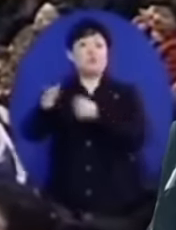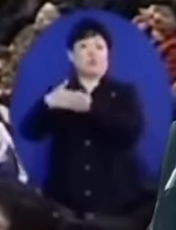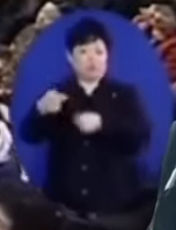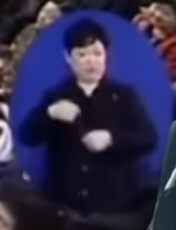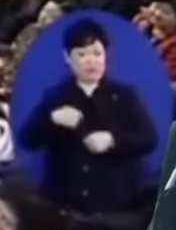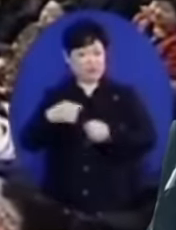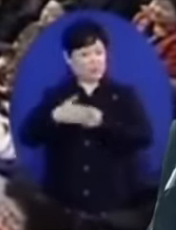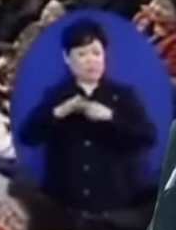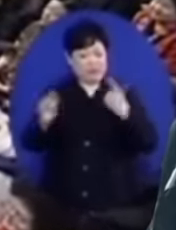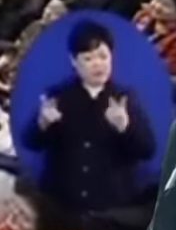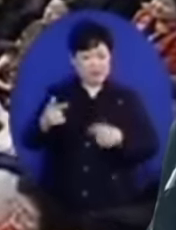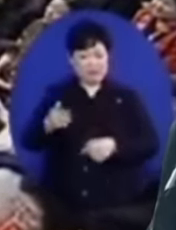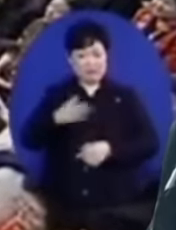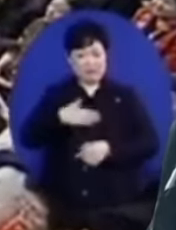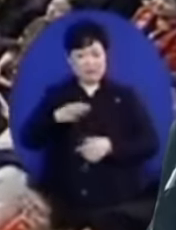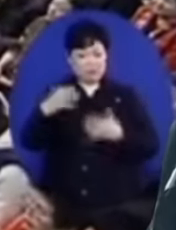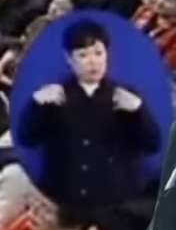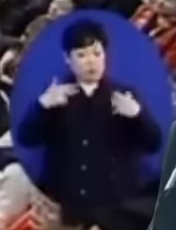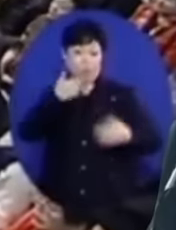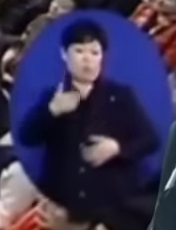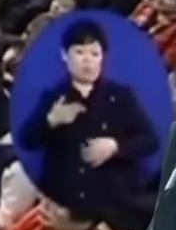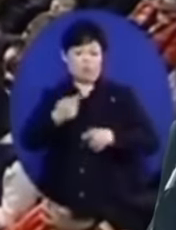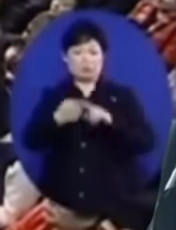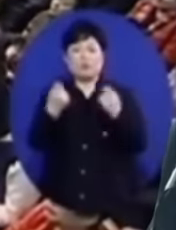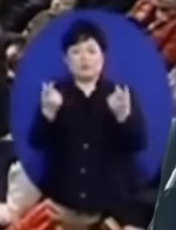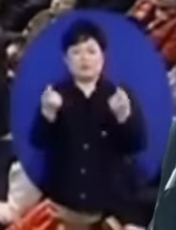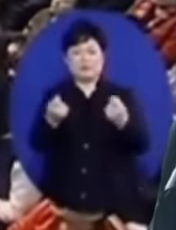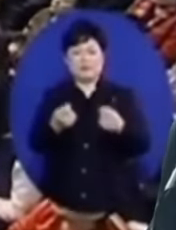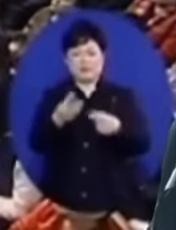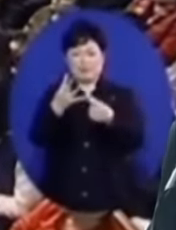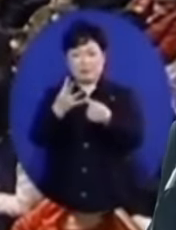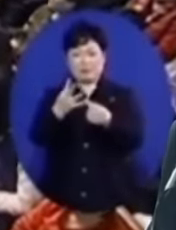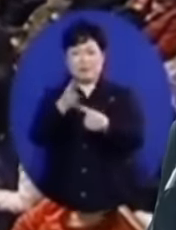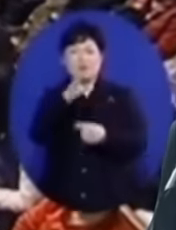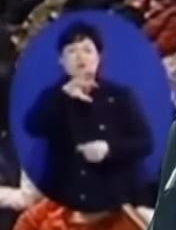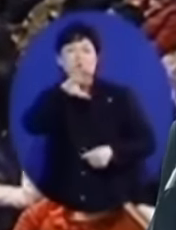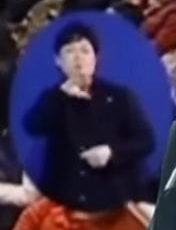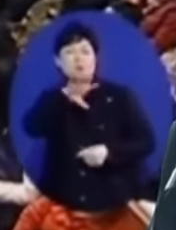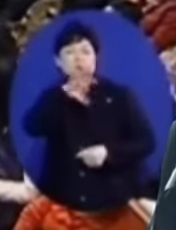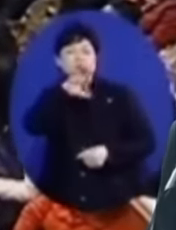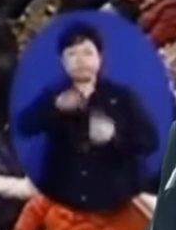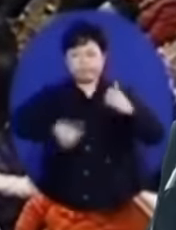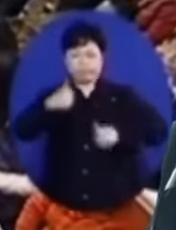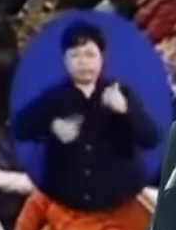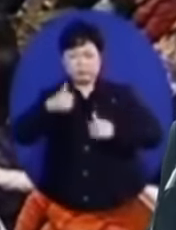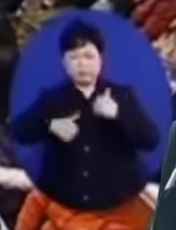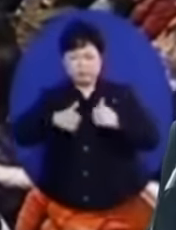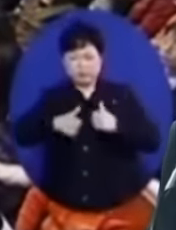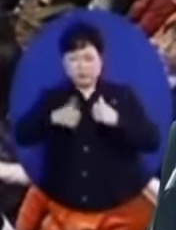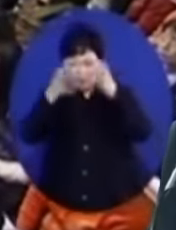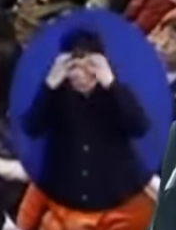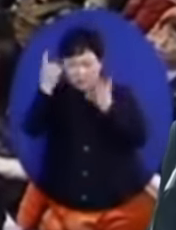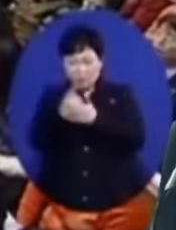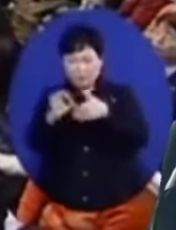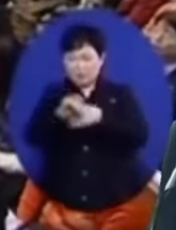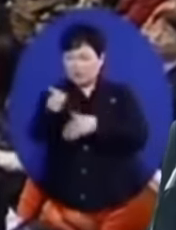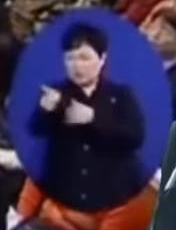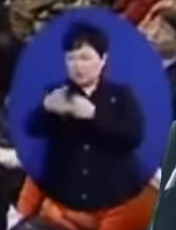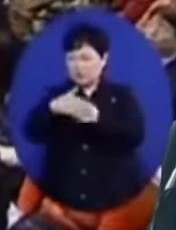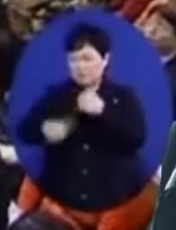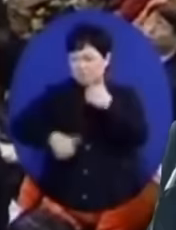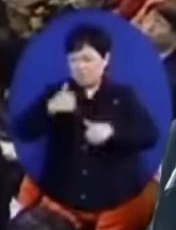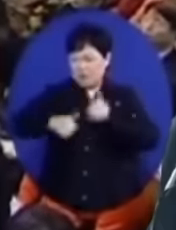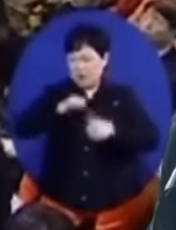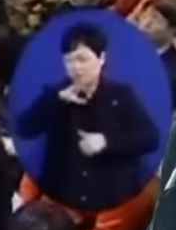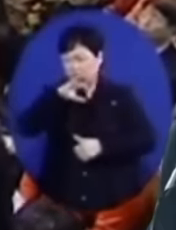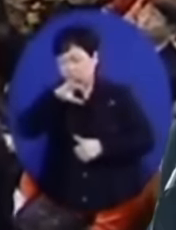돌리고 자기는 책임이 없다고 말합니다. 넷째는 원망 혹은 분노형인 것입니다. 고난이 다가오면 남을 원망하고 마음에 분노가